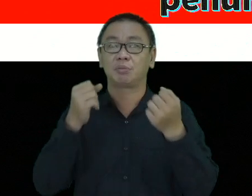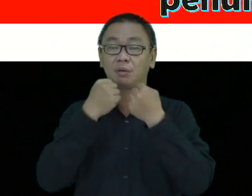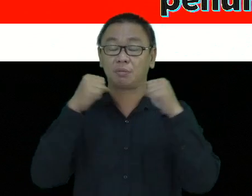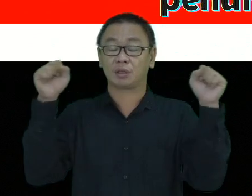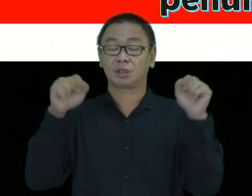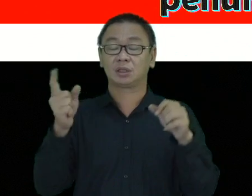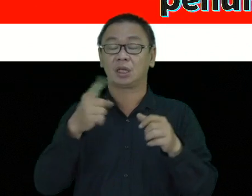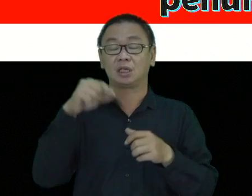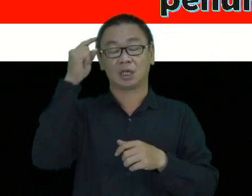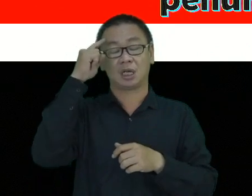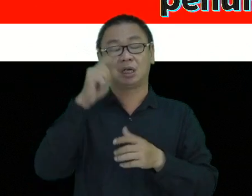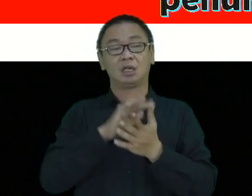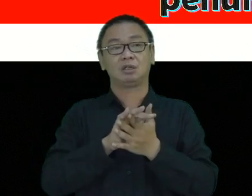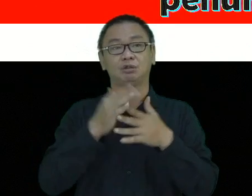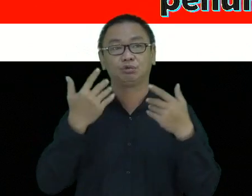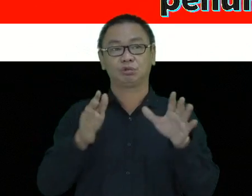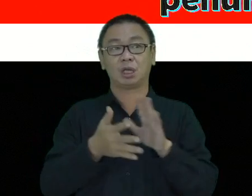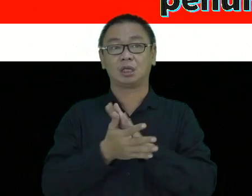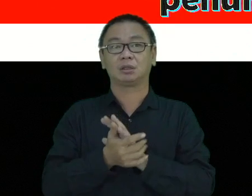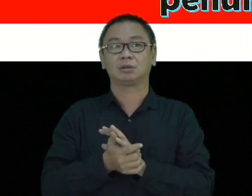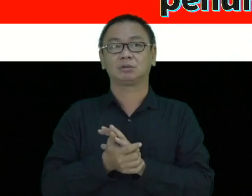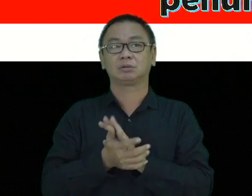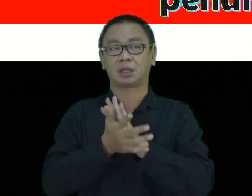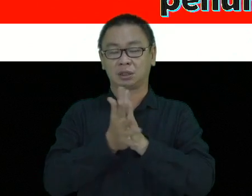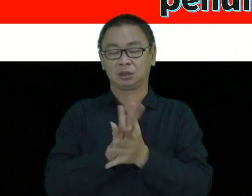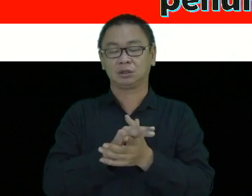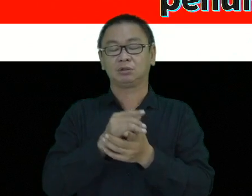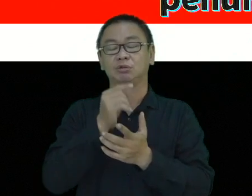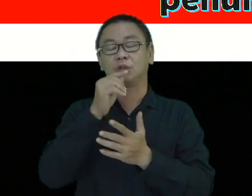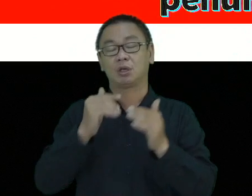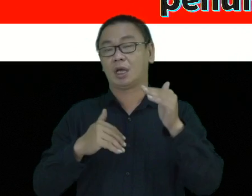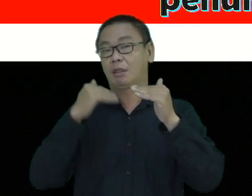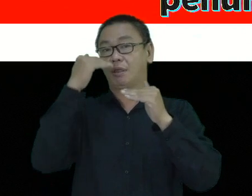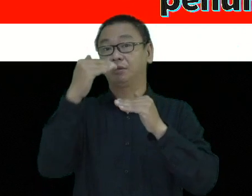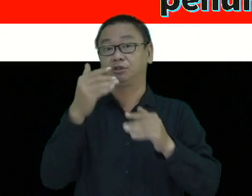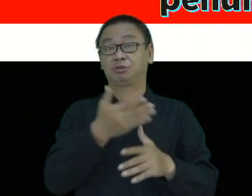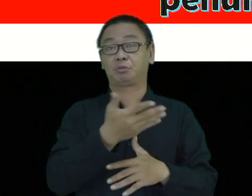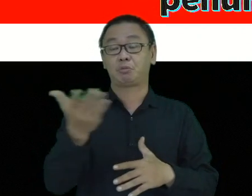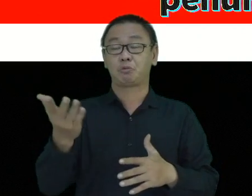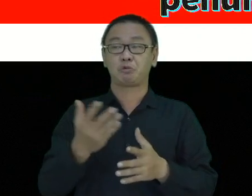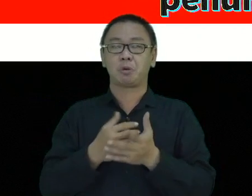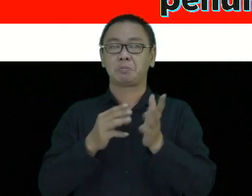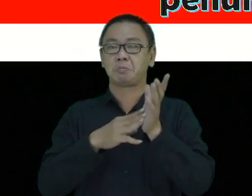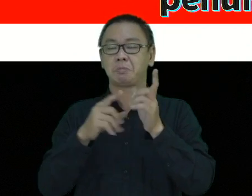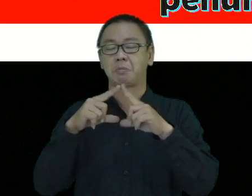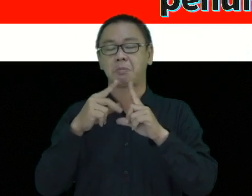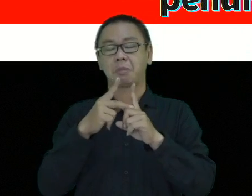dari Allah telah terjadi atas seluruh makhluk. Itu